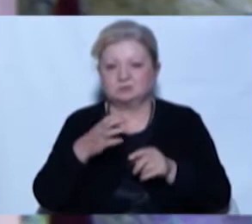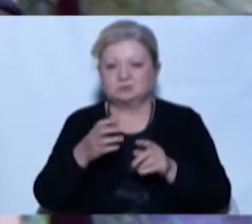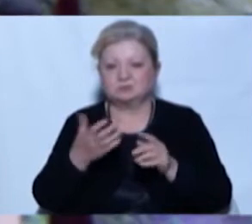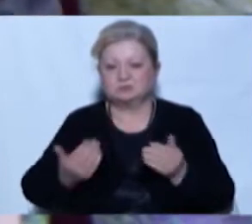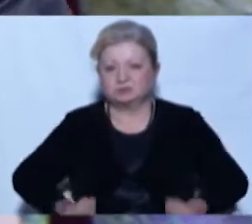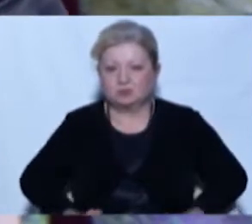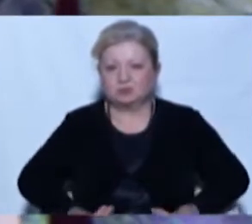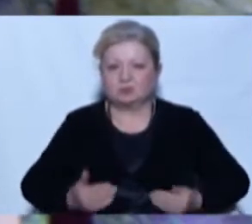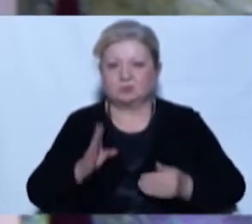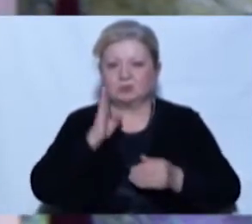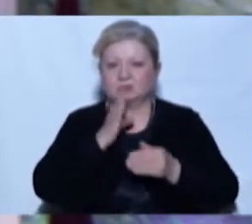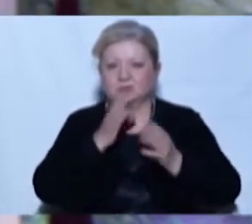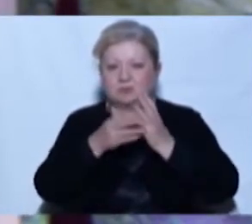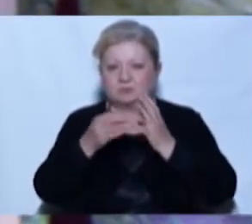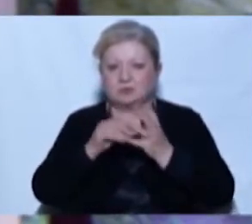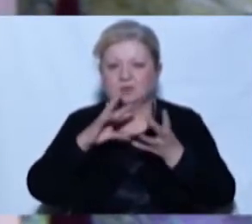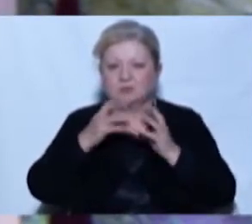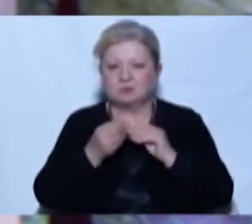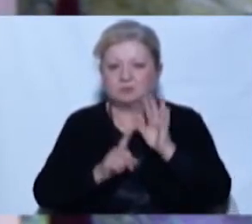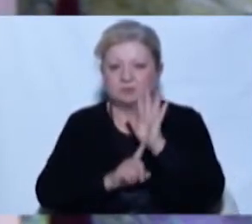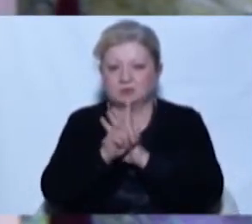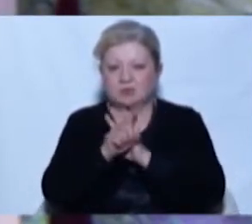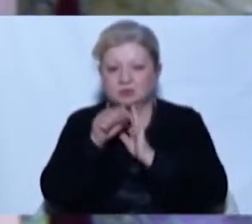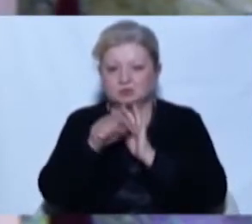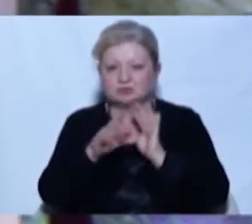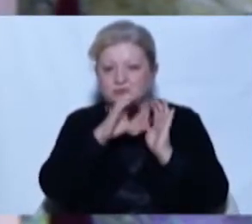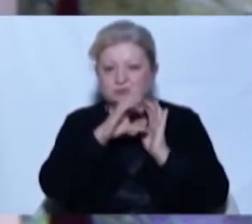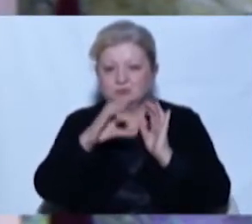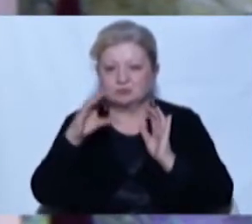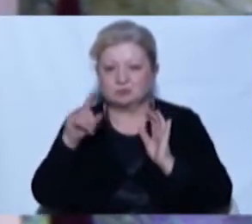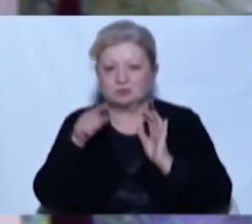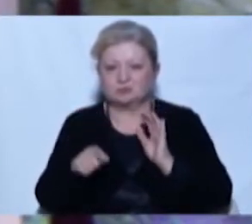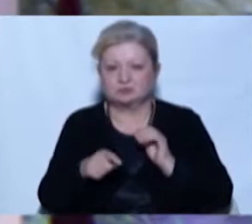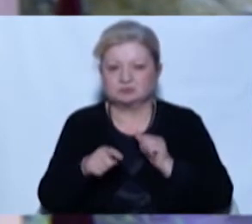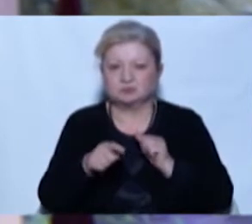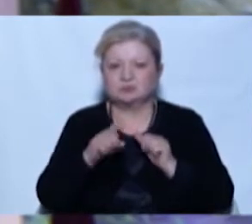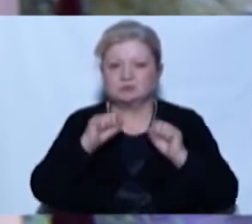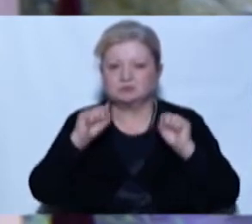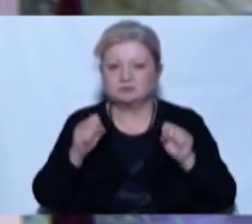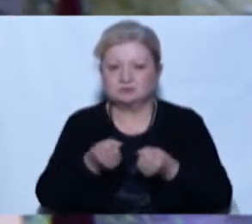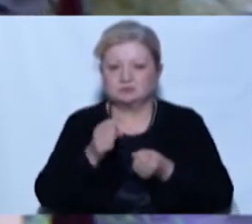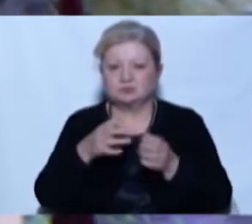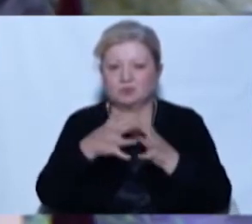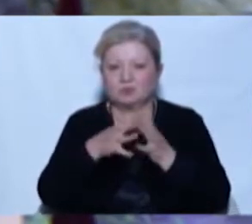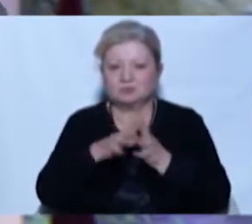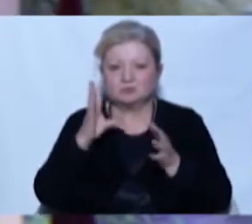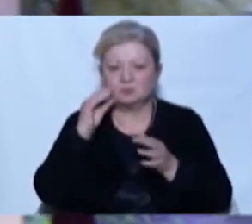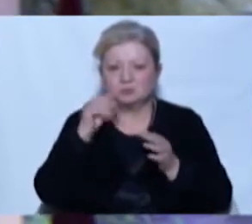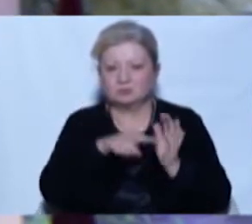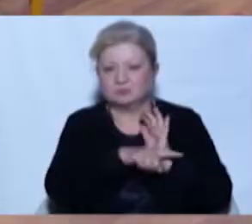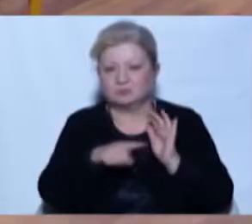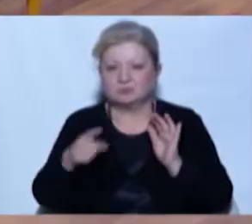დედამიწაზე. Ყველაფერი კი იმით დაიწყო, რომ საბჭოთა კავშირი ცივი ომის პერიოდში, გარდა